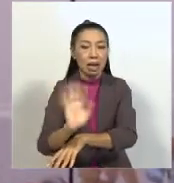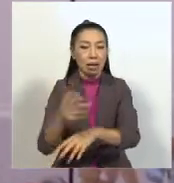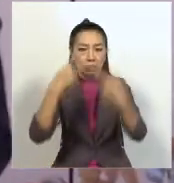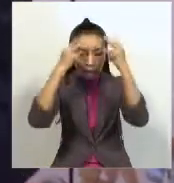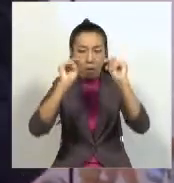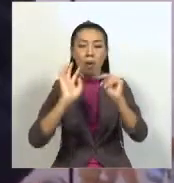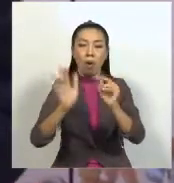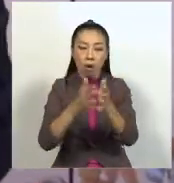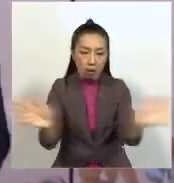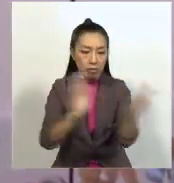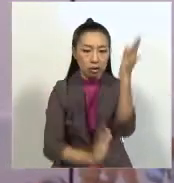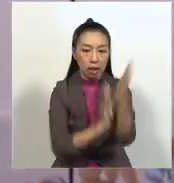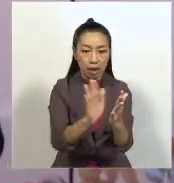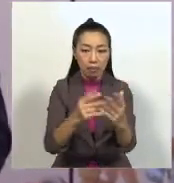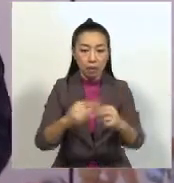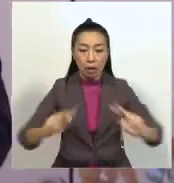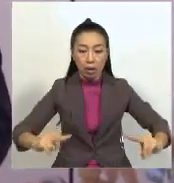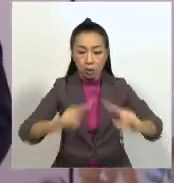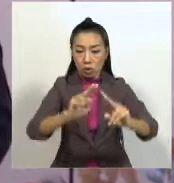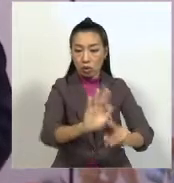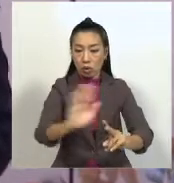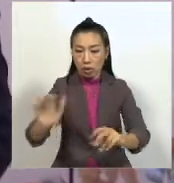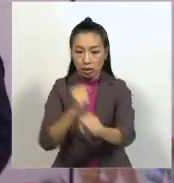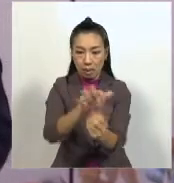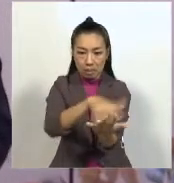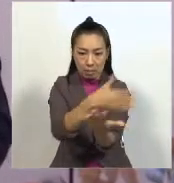ามาก็เรื่องนั้นแต่กระทรวงเขาก็ต้องไปทำขึ้นมาแต่ผมต้องมา